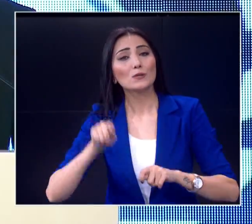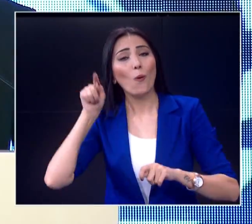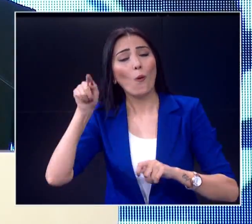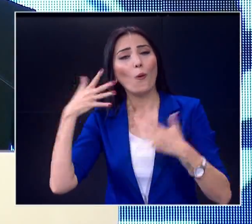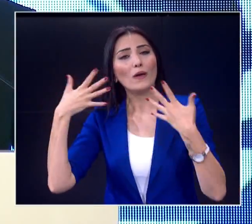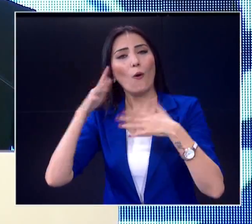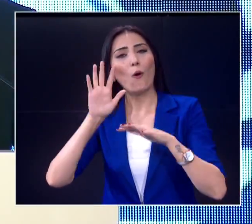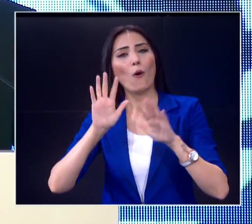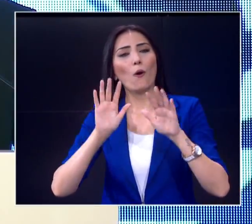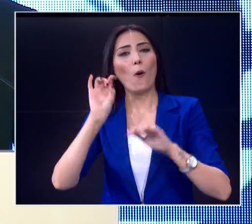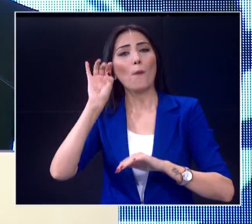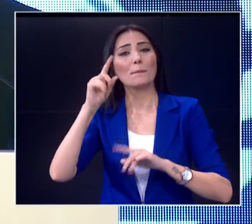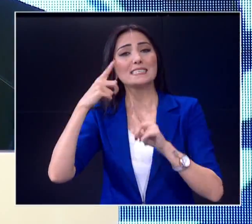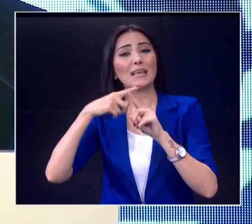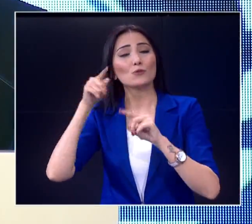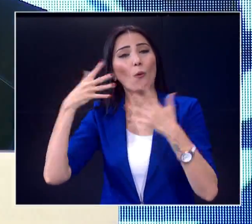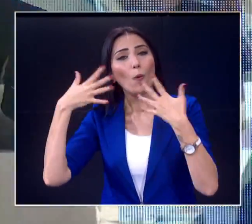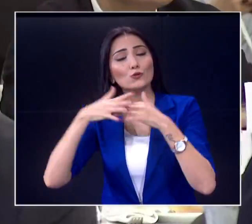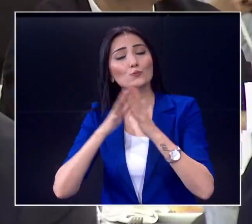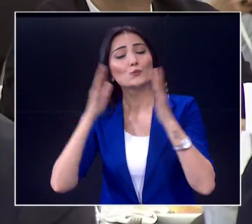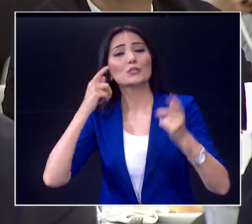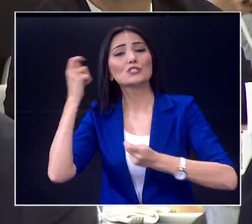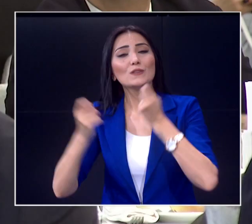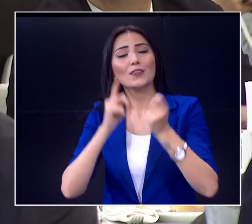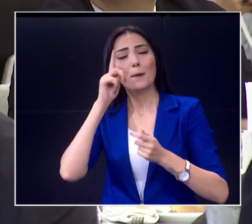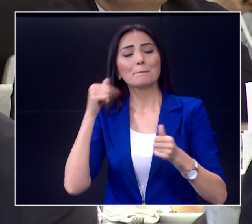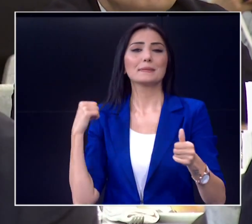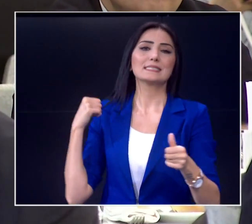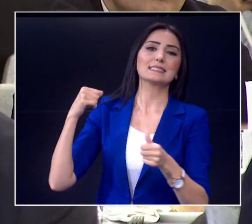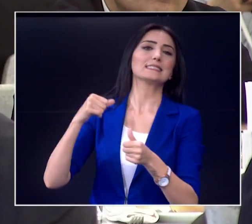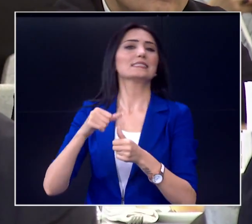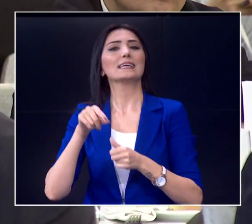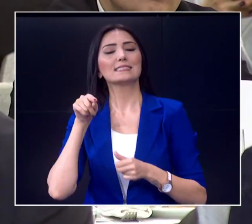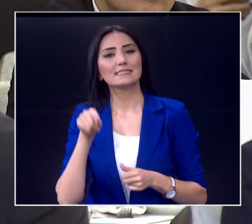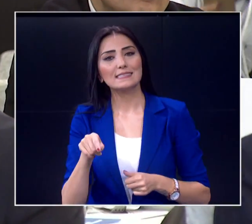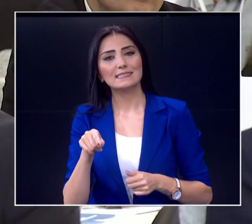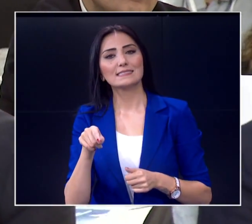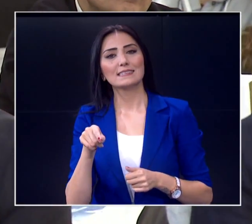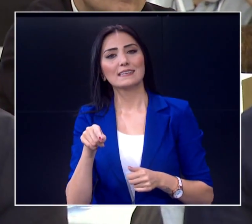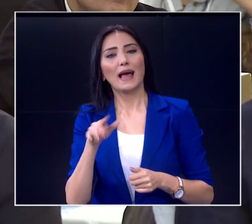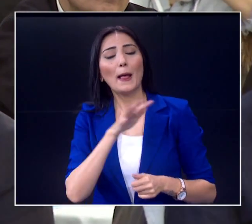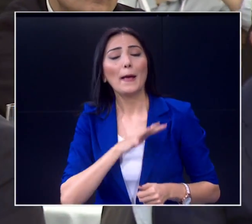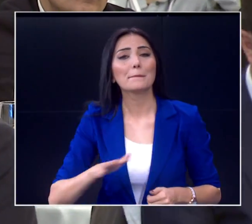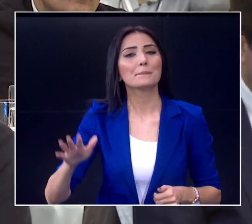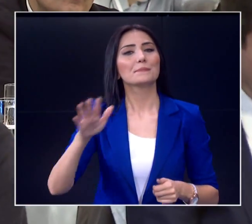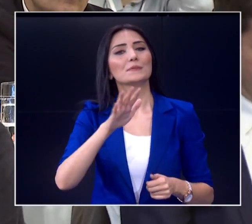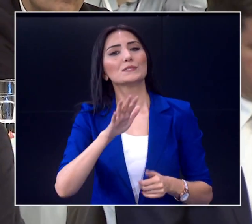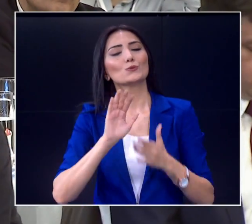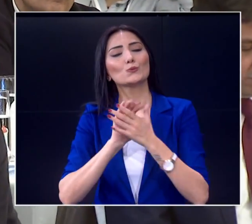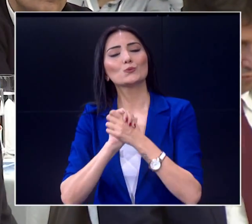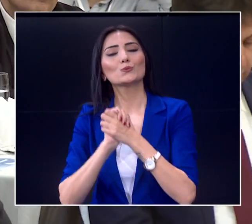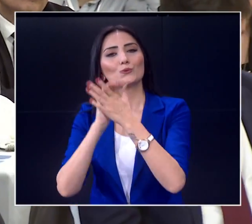gece büyük işten dolayı bir kez daha bu vesileyle hepinizi